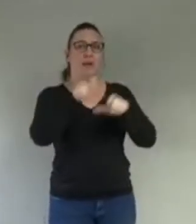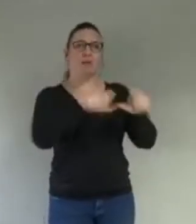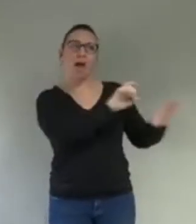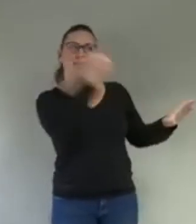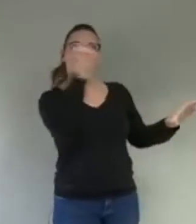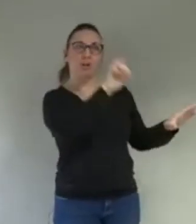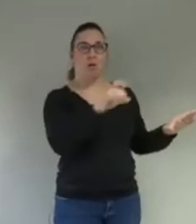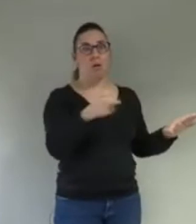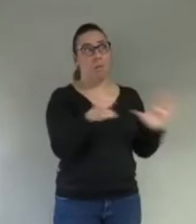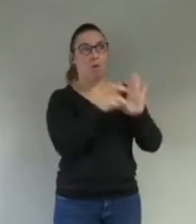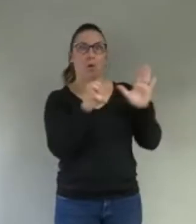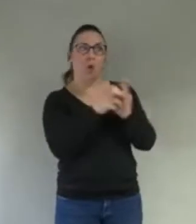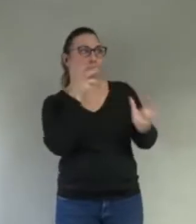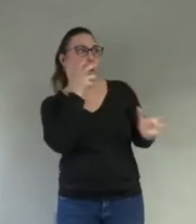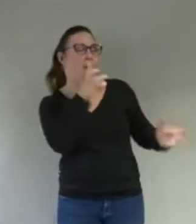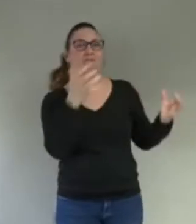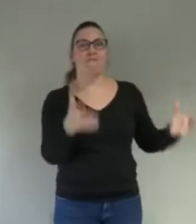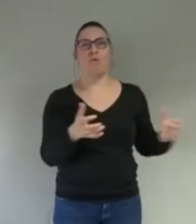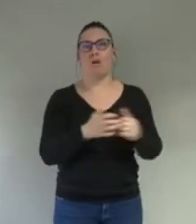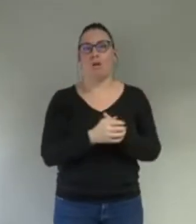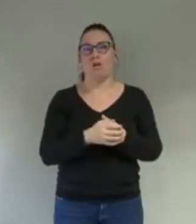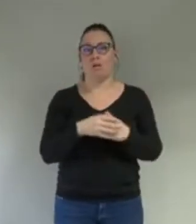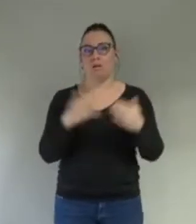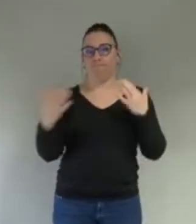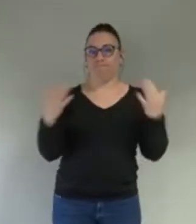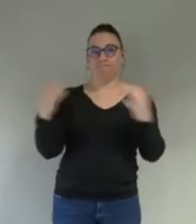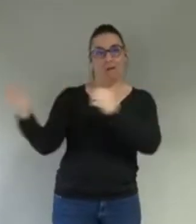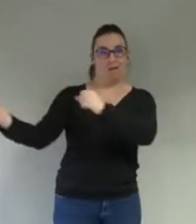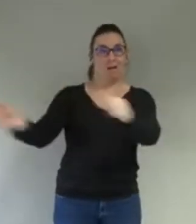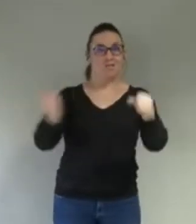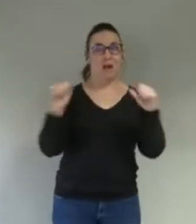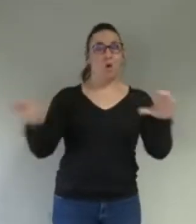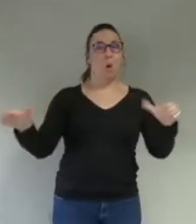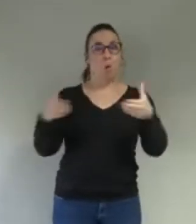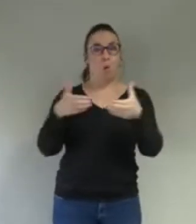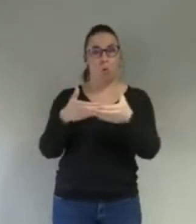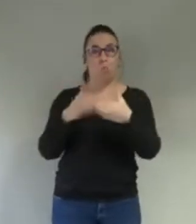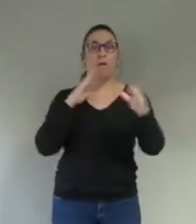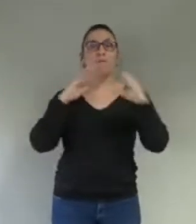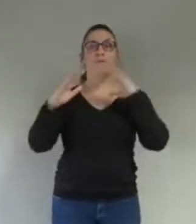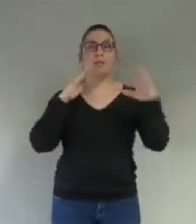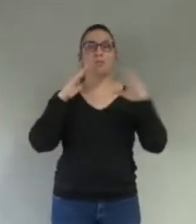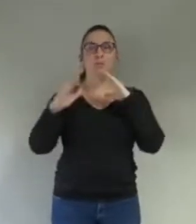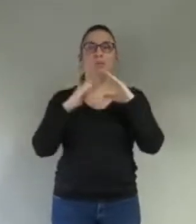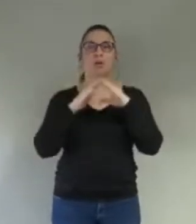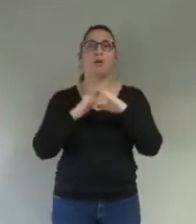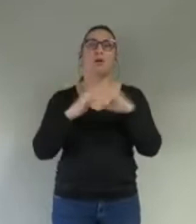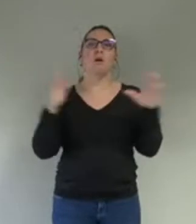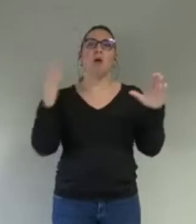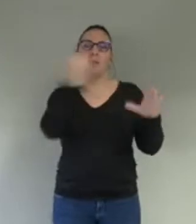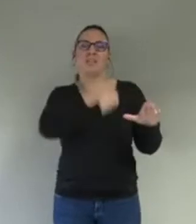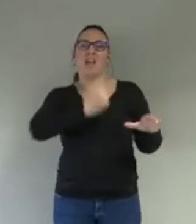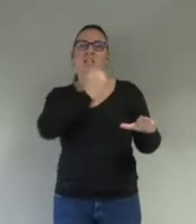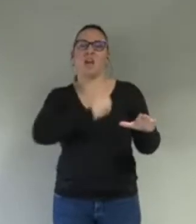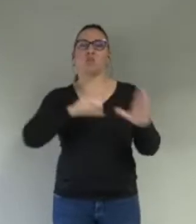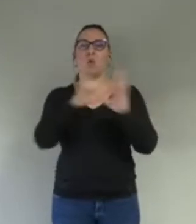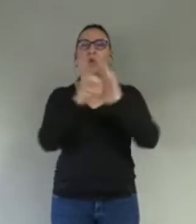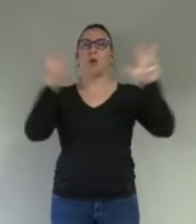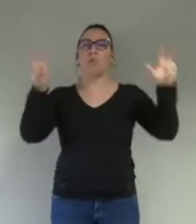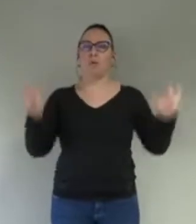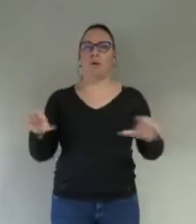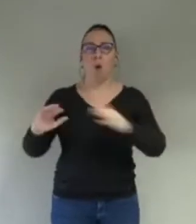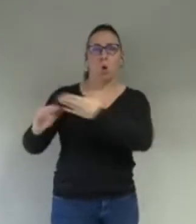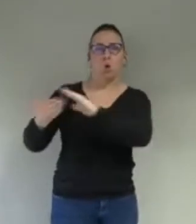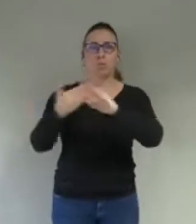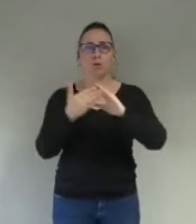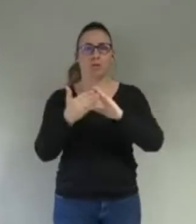venir à Grenoble. Le constat est partagé par les membres du groupe Facebook Saccage Grenoble, communauté qui se